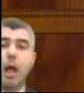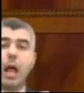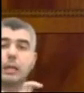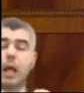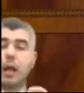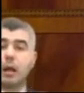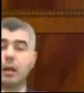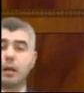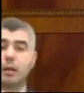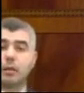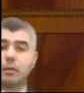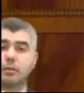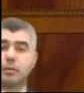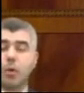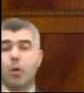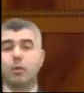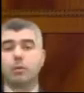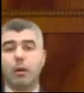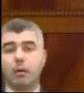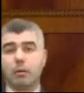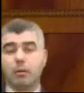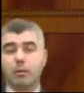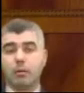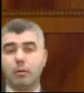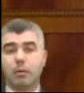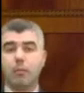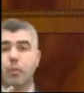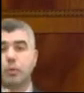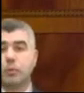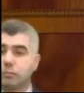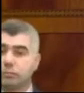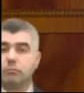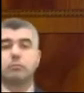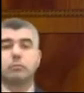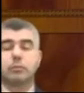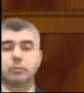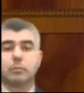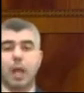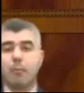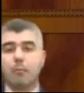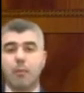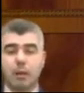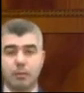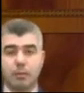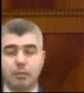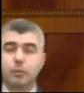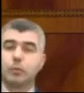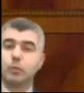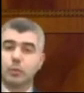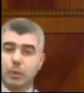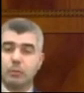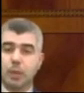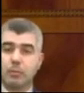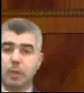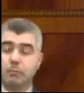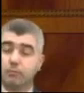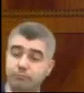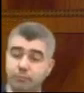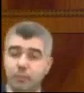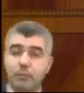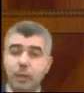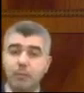عبر هذا الممر، ممر الهيدروجين لتوليد الكهرباء الذي سيربط بين بلدينا. وهذه الطرقات